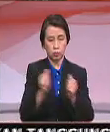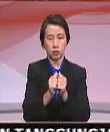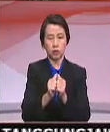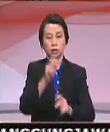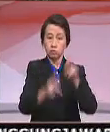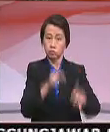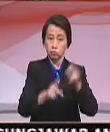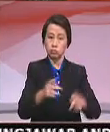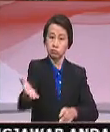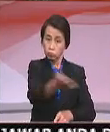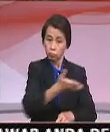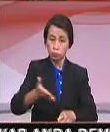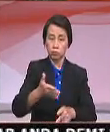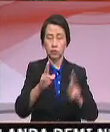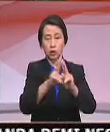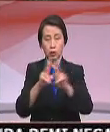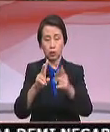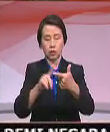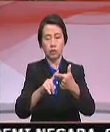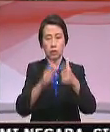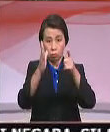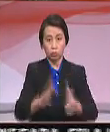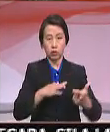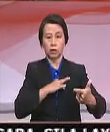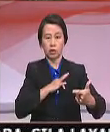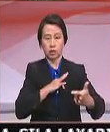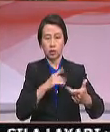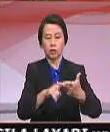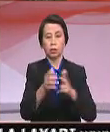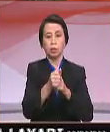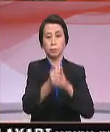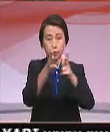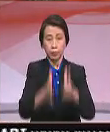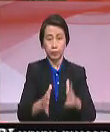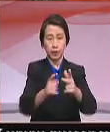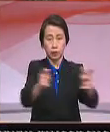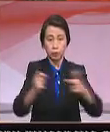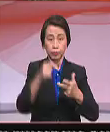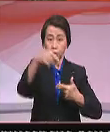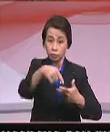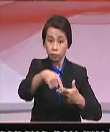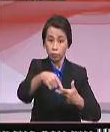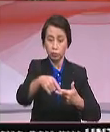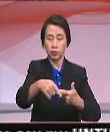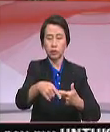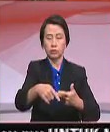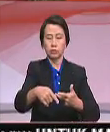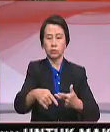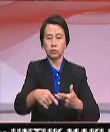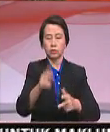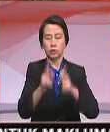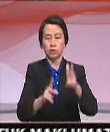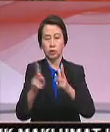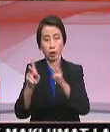penduduk, badan-badan sukarela dan juga pemimpin-pemimpin setempat masyarakat masuklah di peringkat